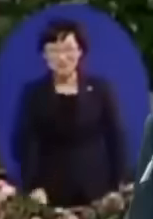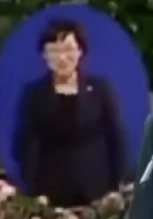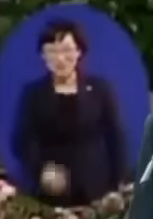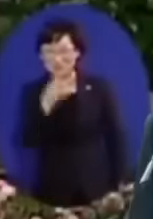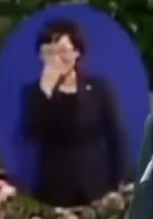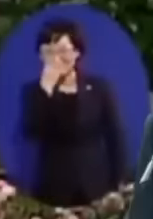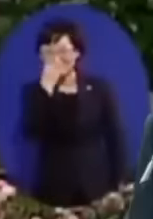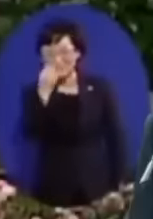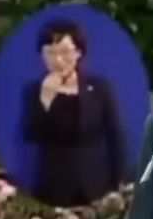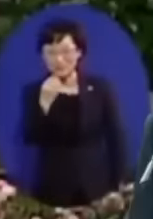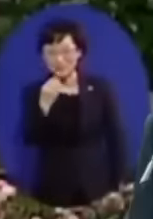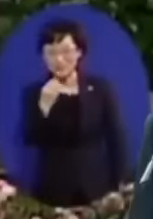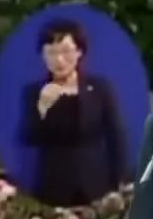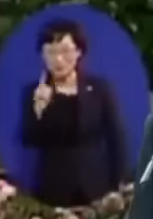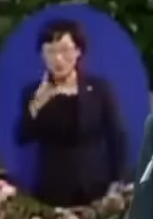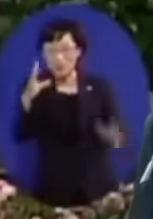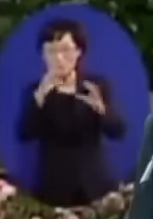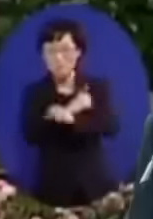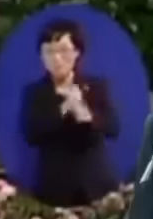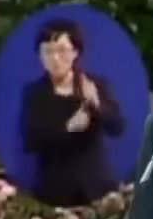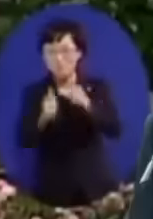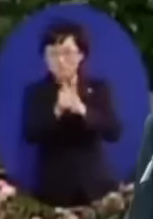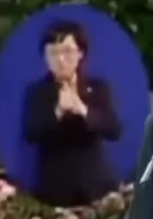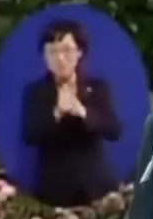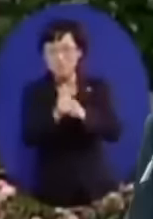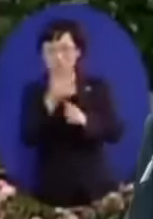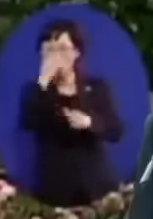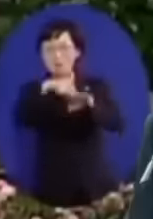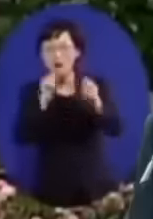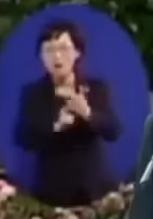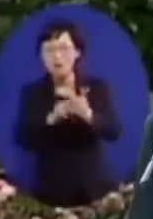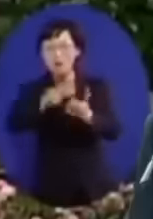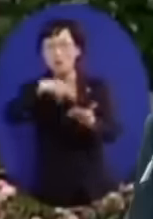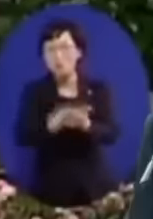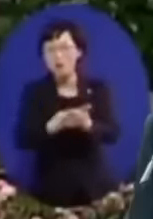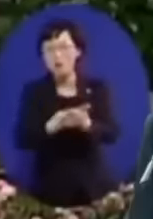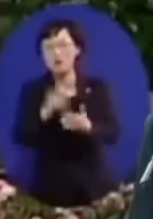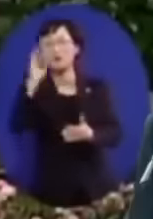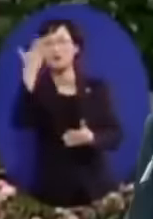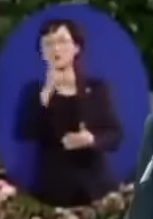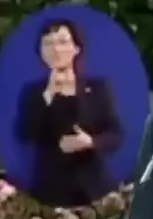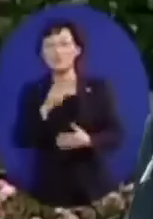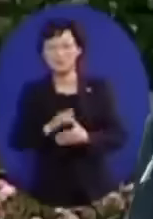교만은 대망의 선봉이요 교만한 마음은 넘어짐의 앞잡이인 것입니다.